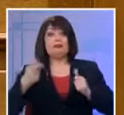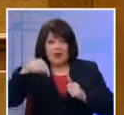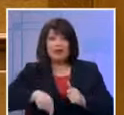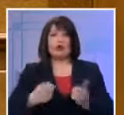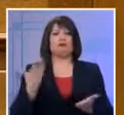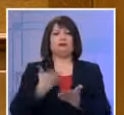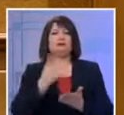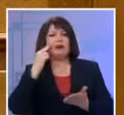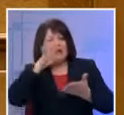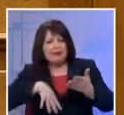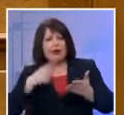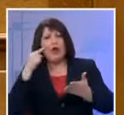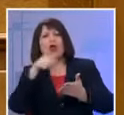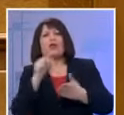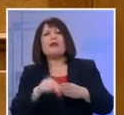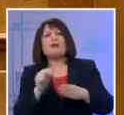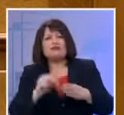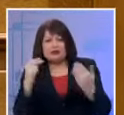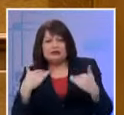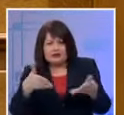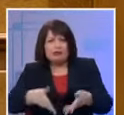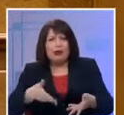τη διαπραγμάτευση εδώ για ψήφιση στη Βουλή.